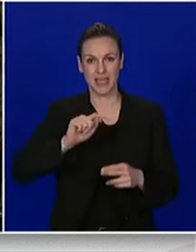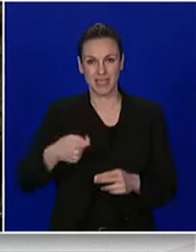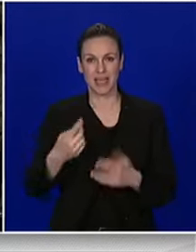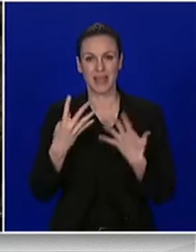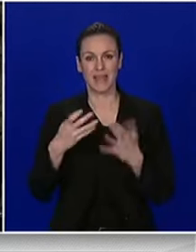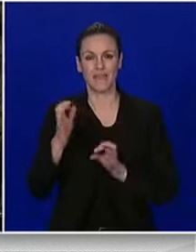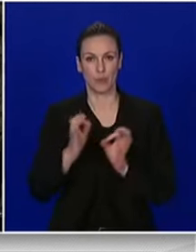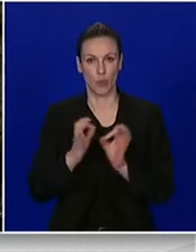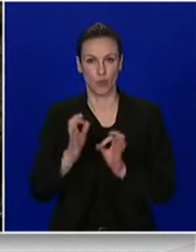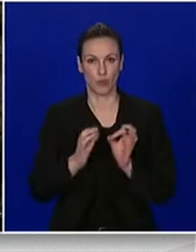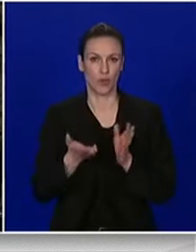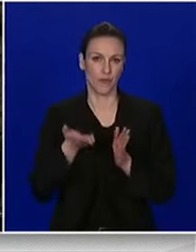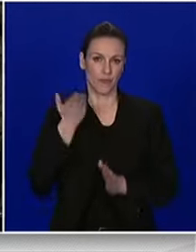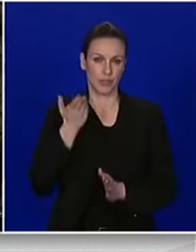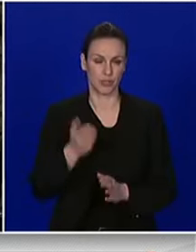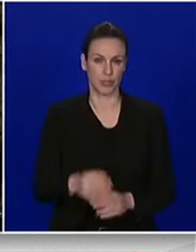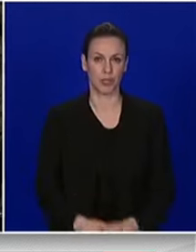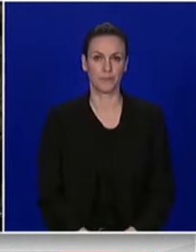32,9%.